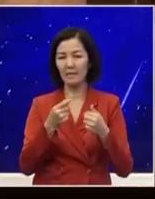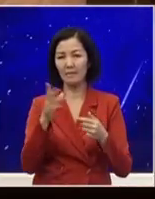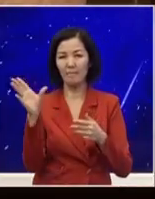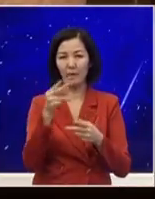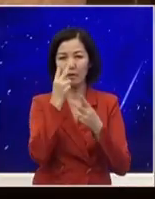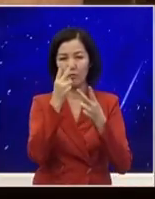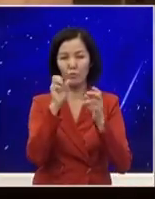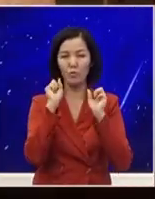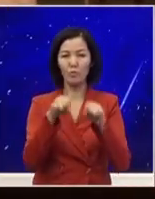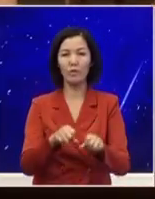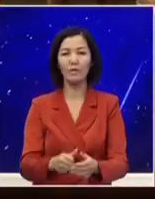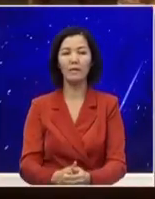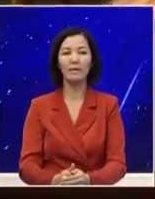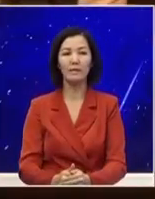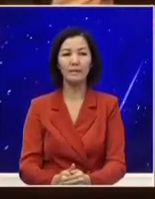адам